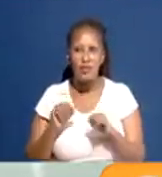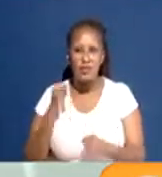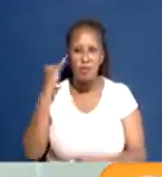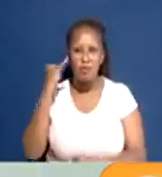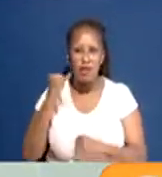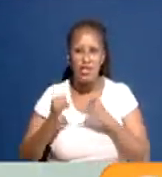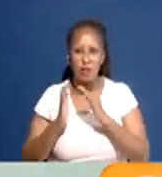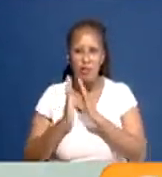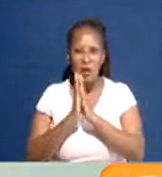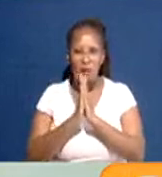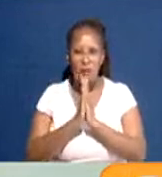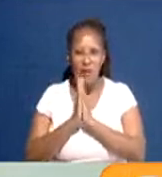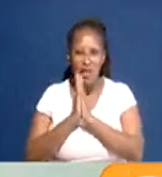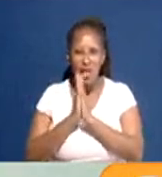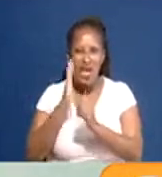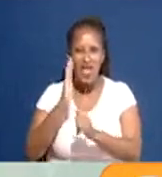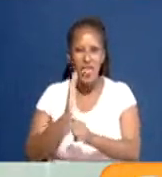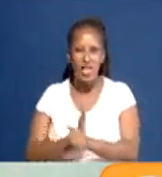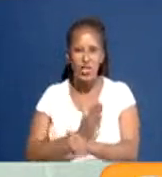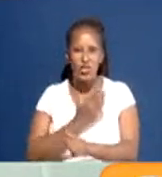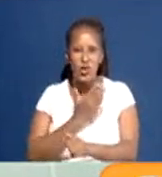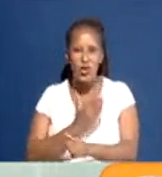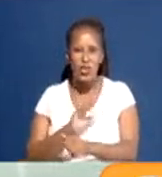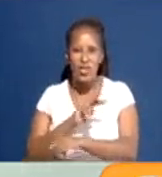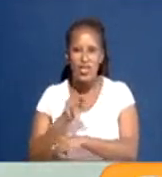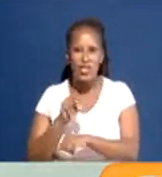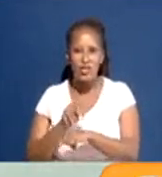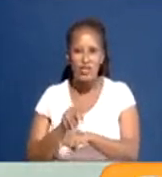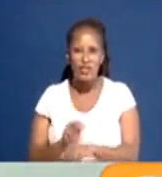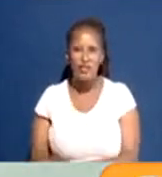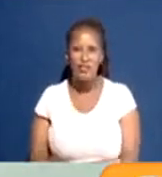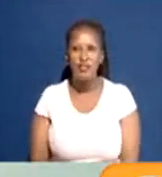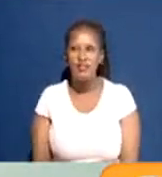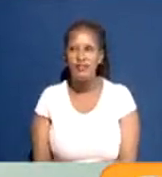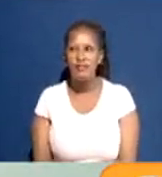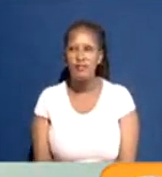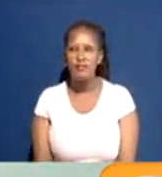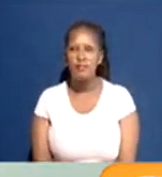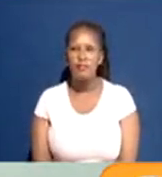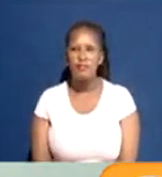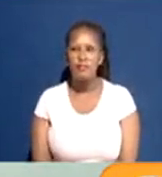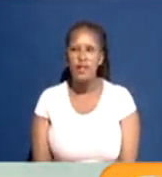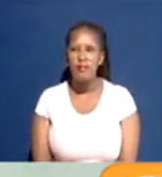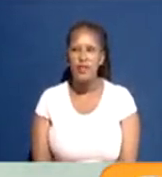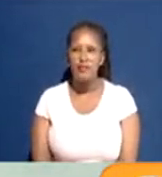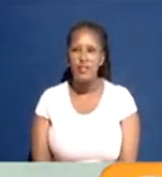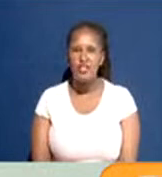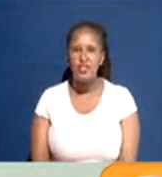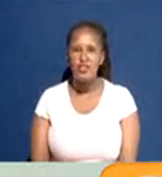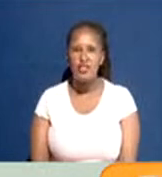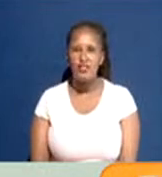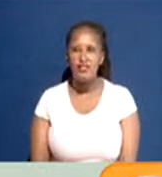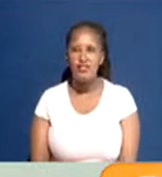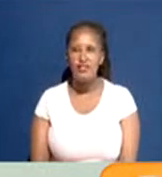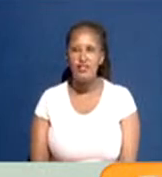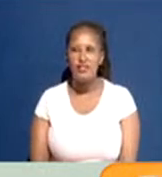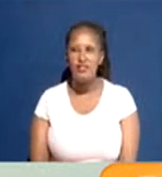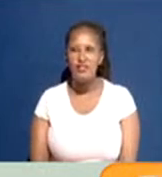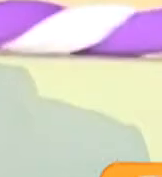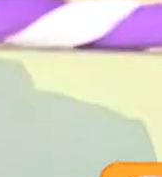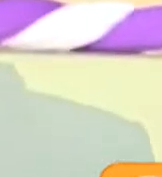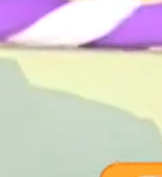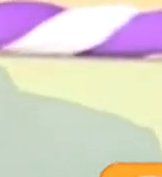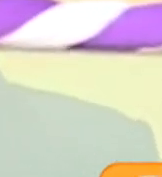ombi ambalo ni wimbo wa taifa. Wote ambao tayari tumeketi, tafadhali naomba tusimame mahali